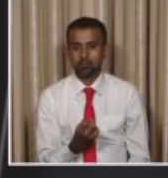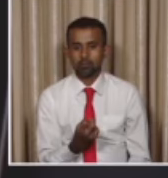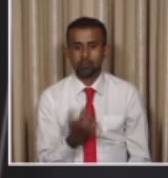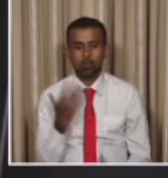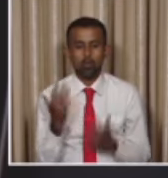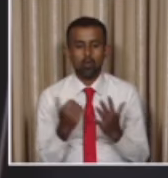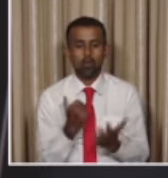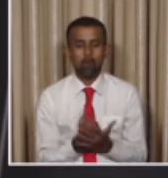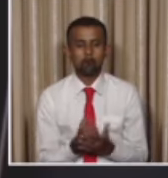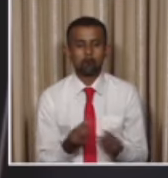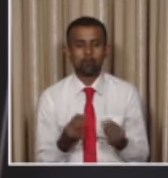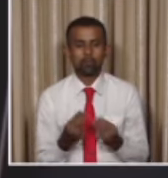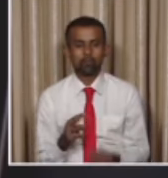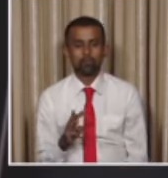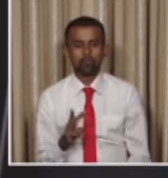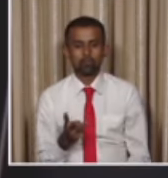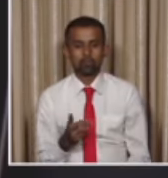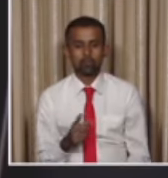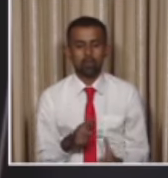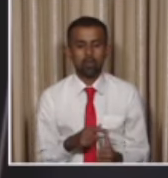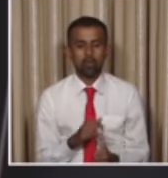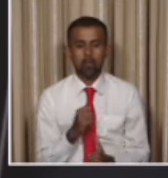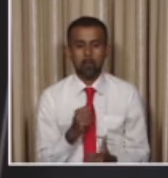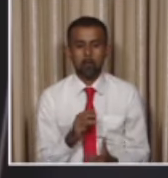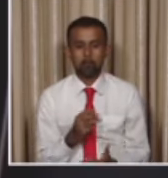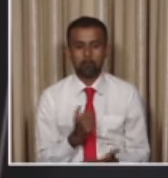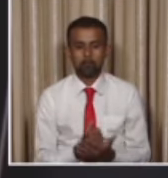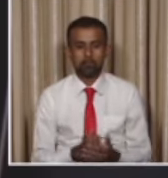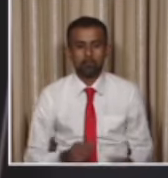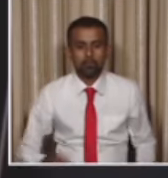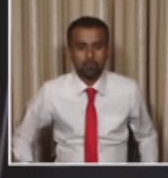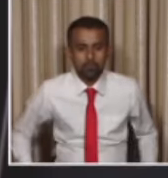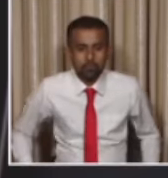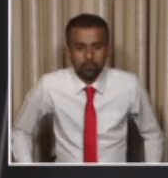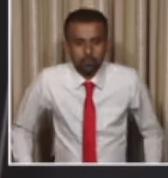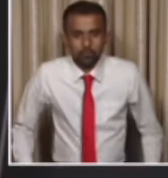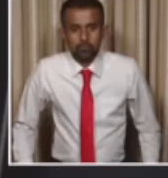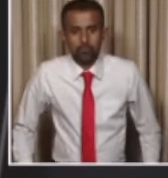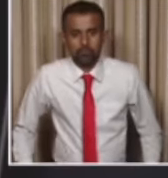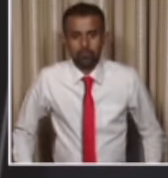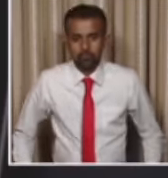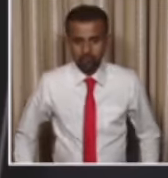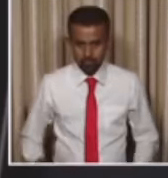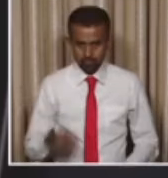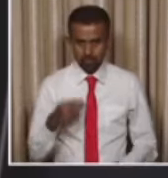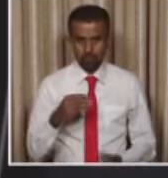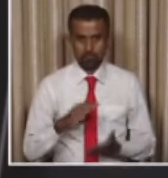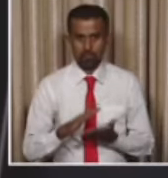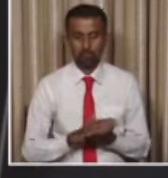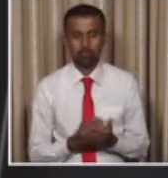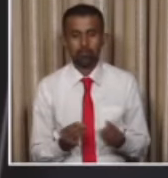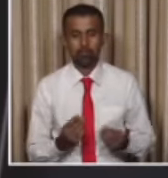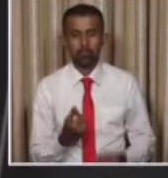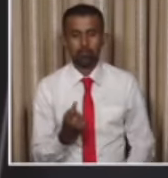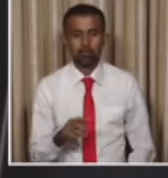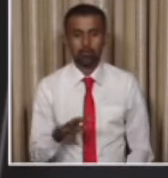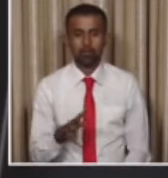World Bank එක දෙනවා 300ක්. Asian Development Bank 300ක් දෙනවා. ණය සහනයක් ලැබෙනවා